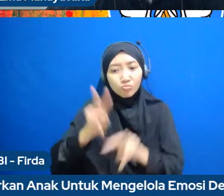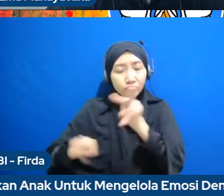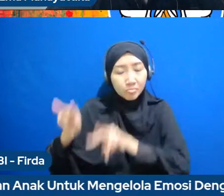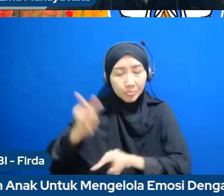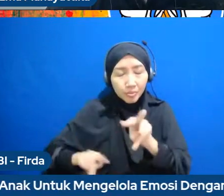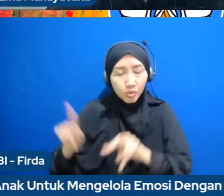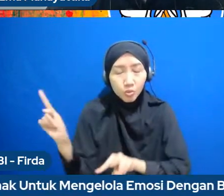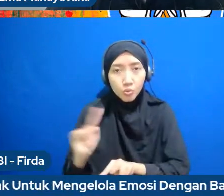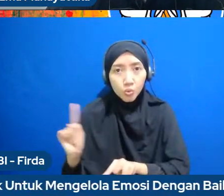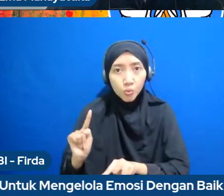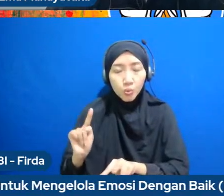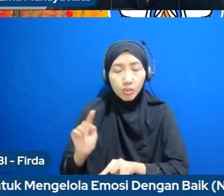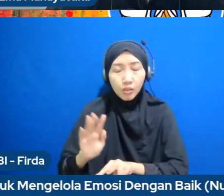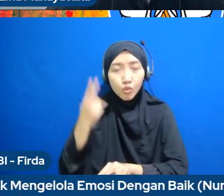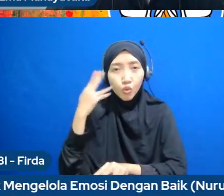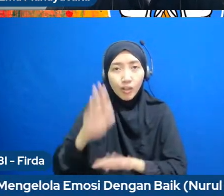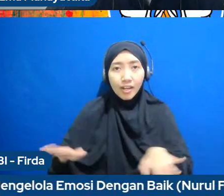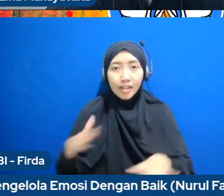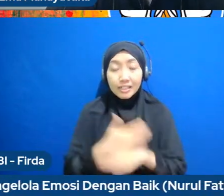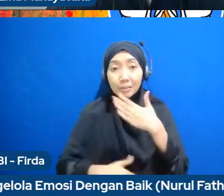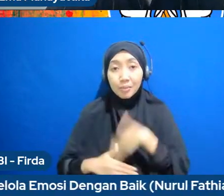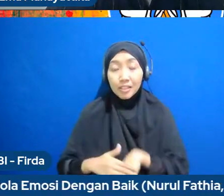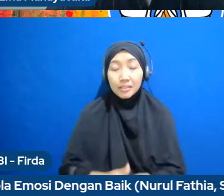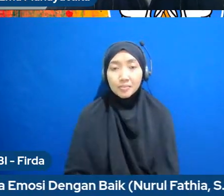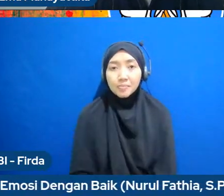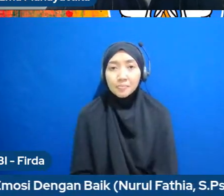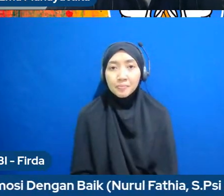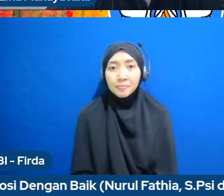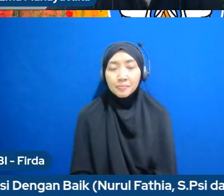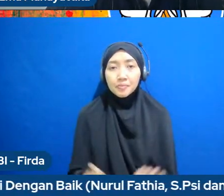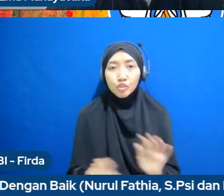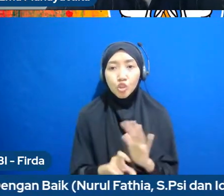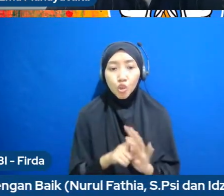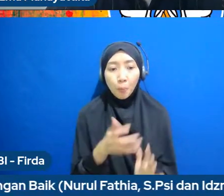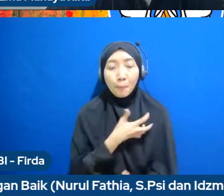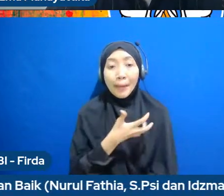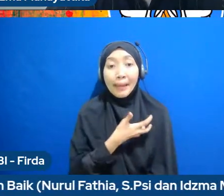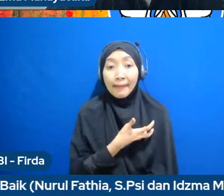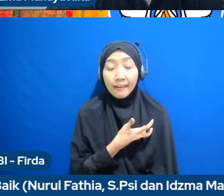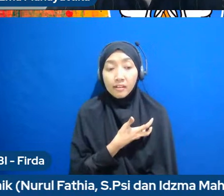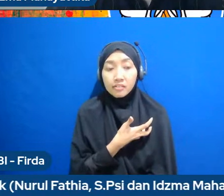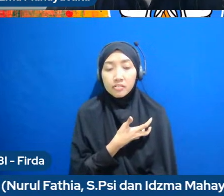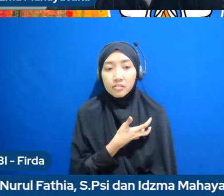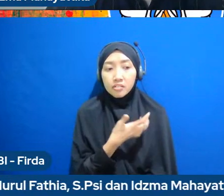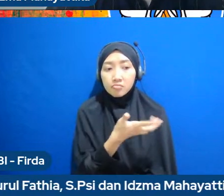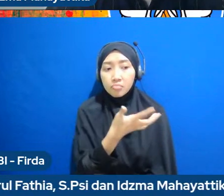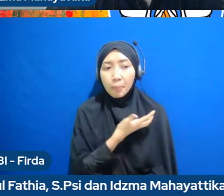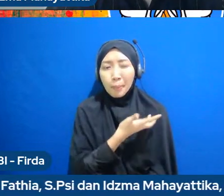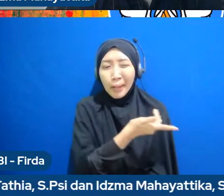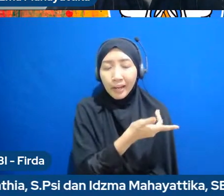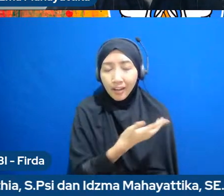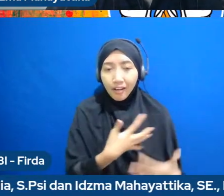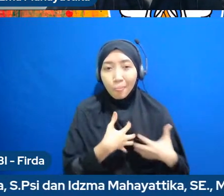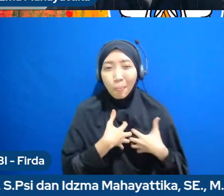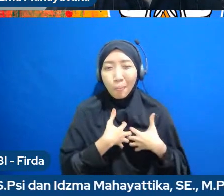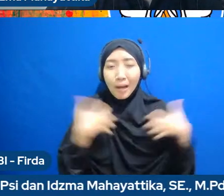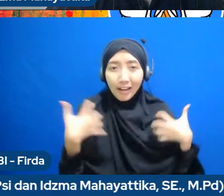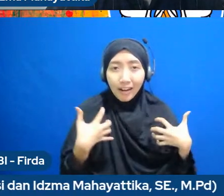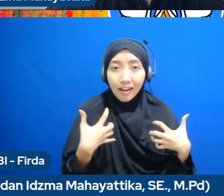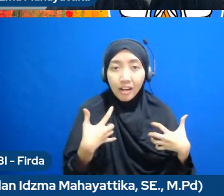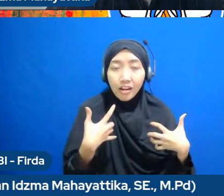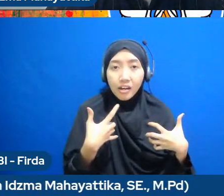kan, anak-anak yang ABK nih. Ketika dia misalnya ingin sesuatu marah, apa yang dia lakukan seperti